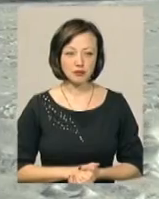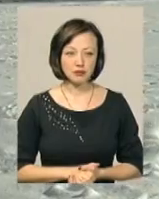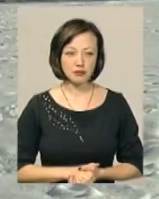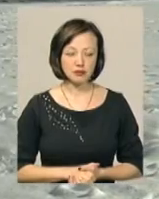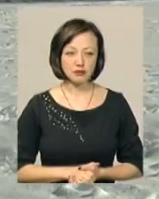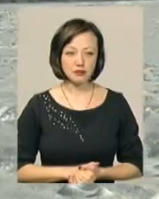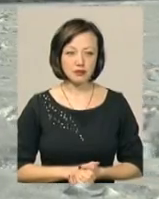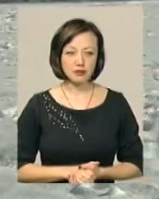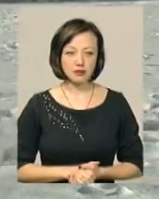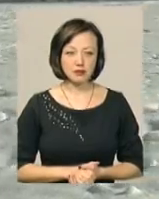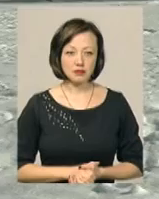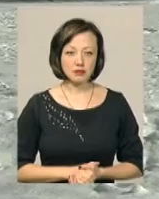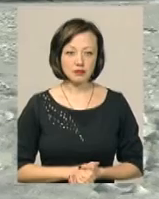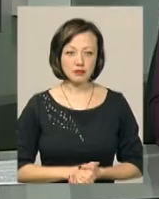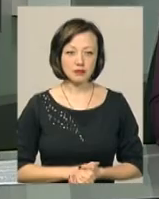Паламар. Новини Поділля-Центр.